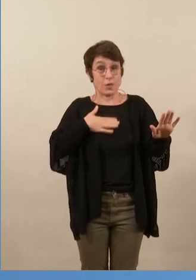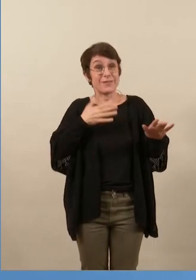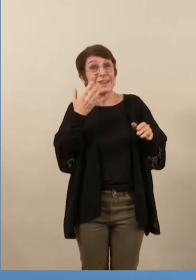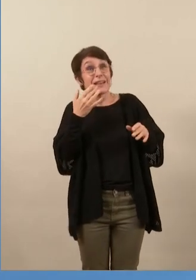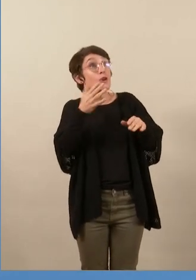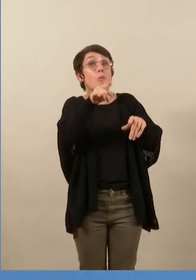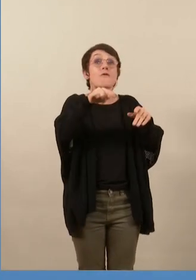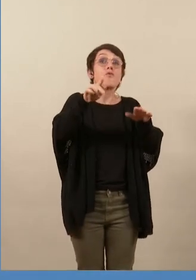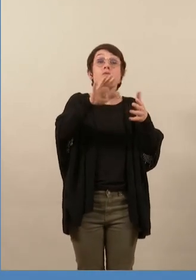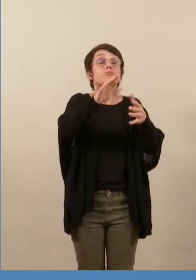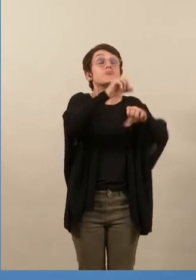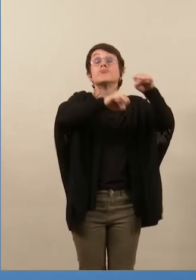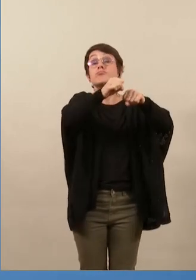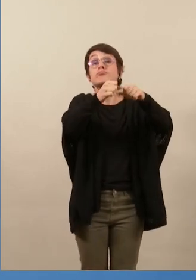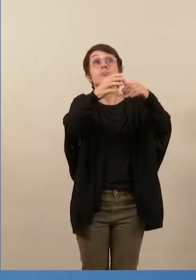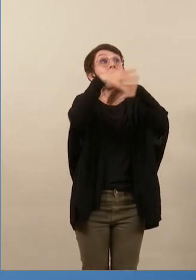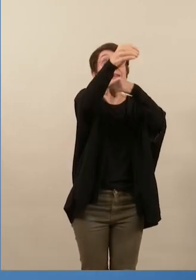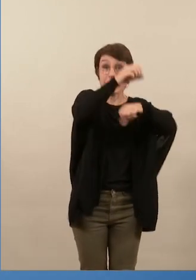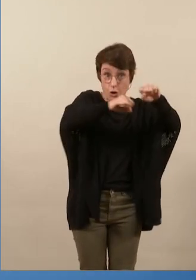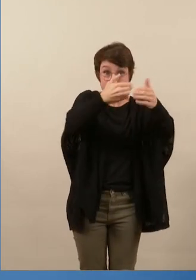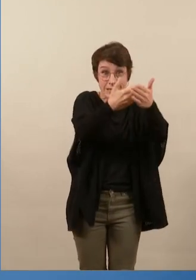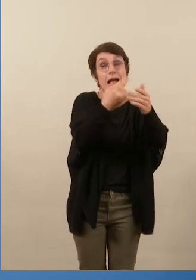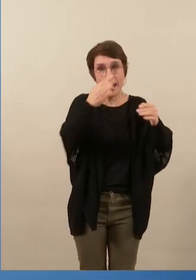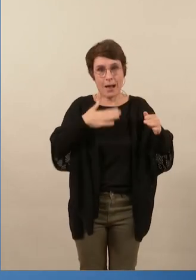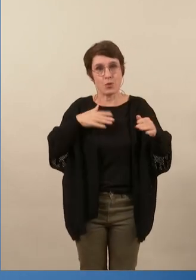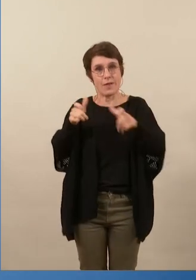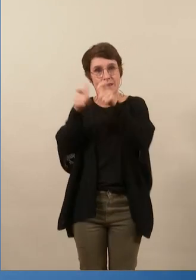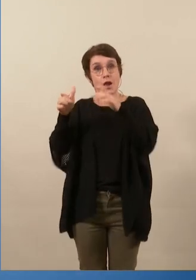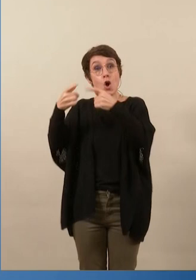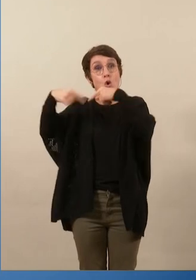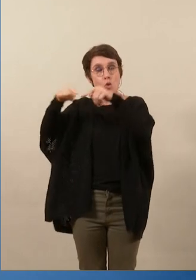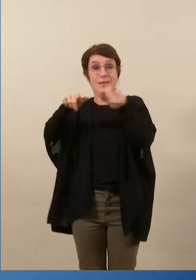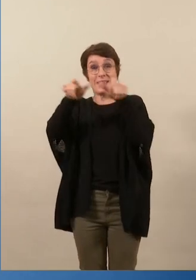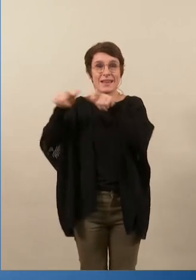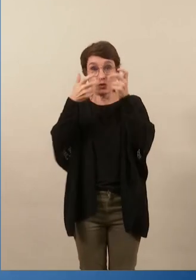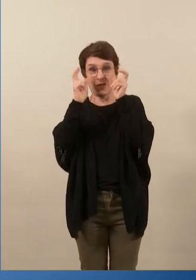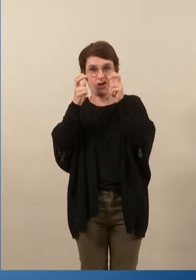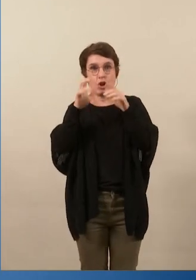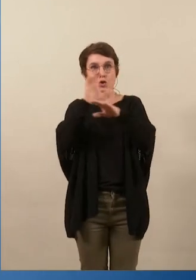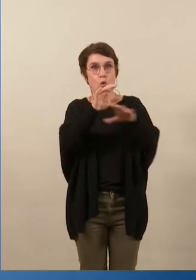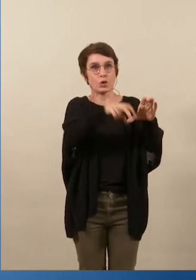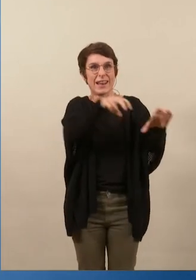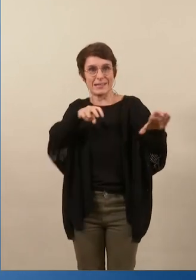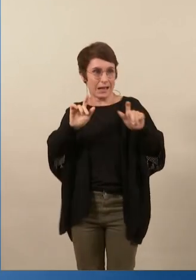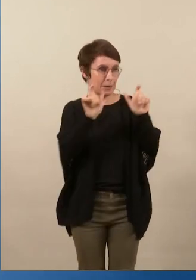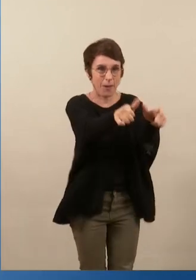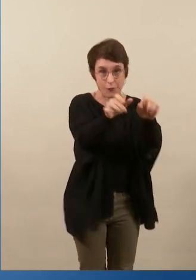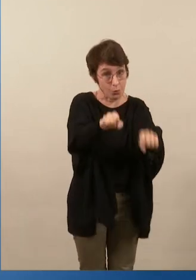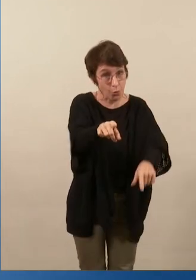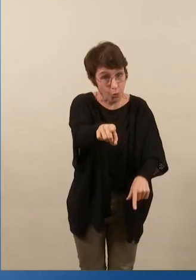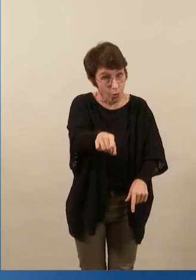sectes il y a il y a en effet d'après ce qu'on décrit d'après ce qu'on décrit